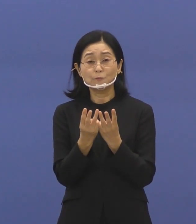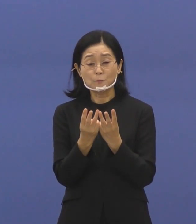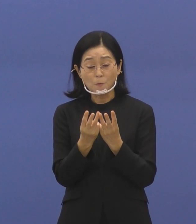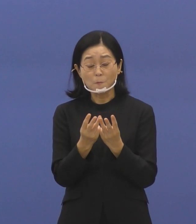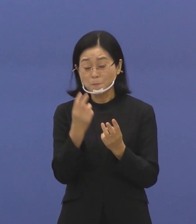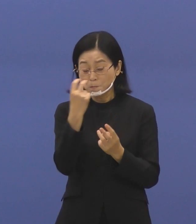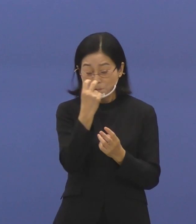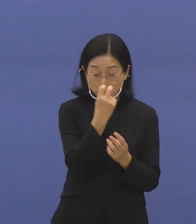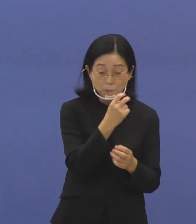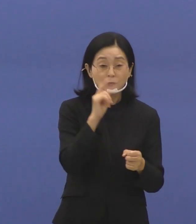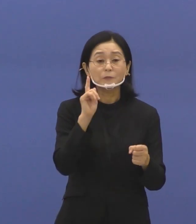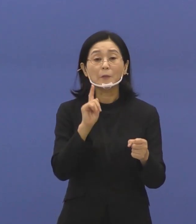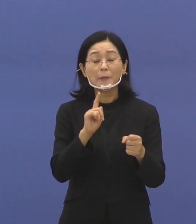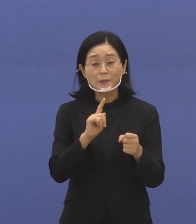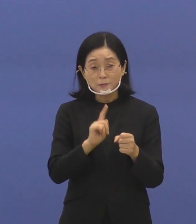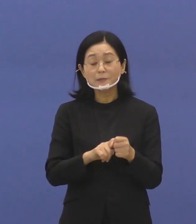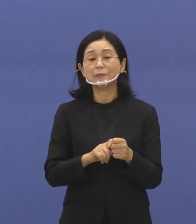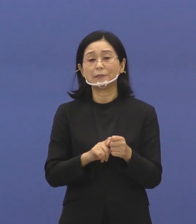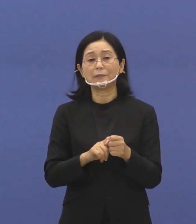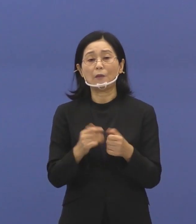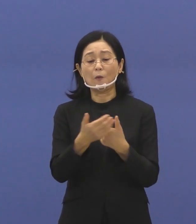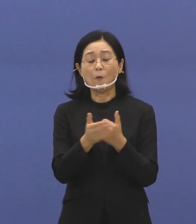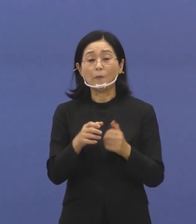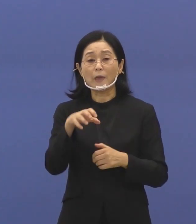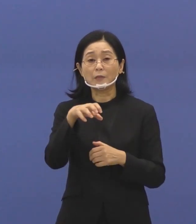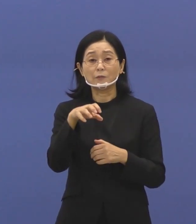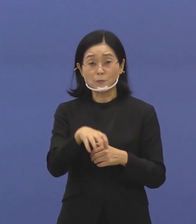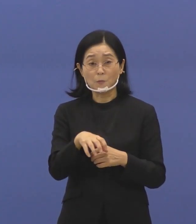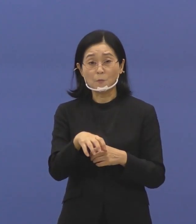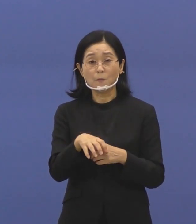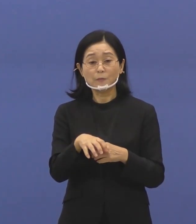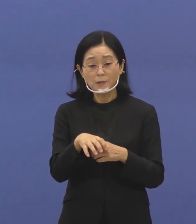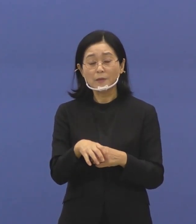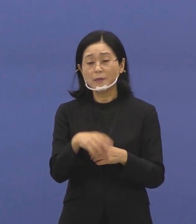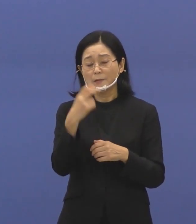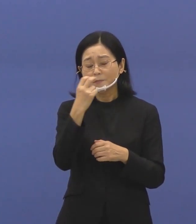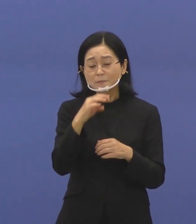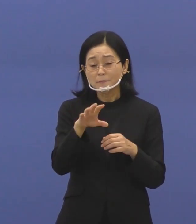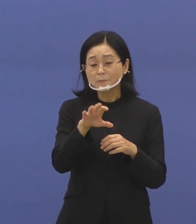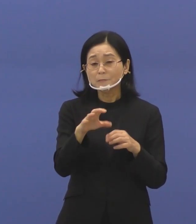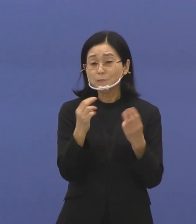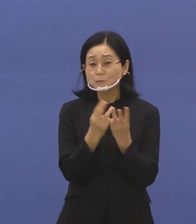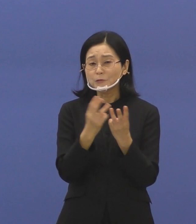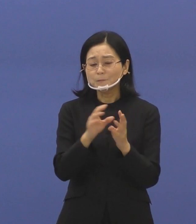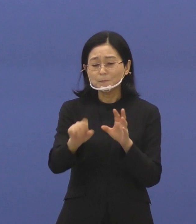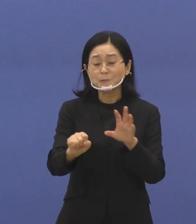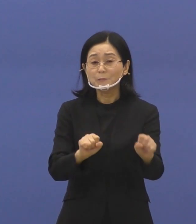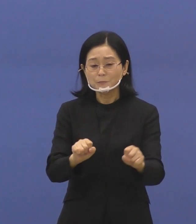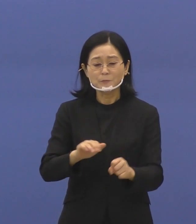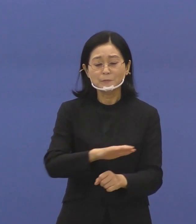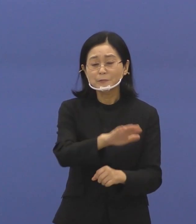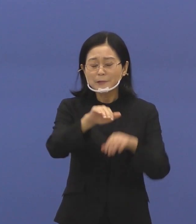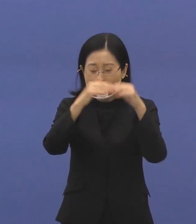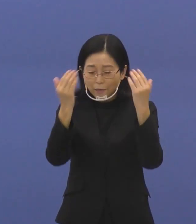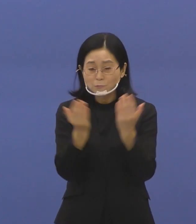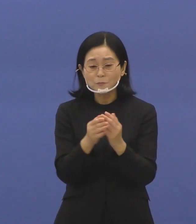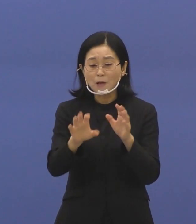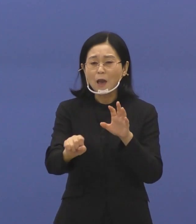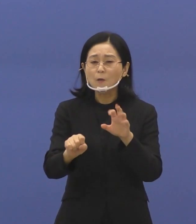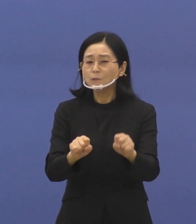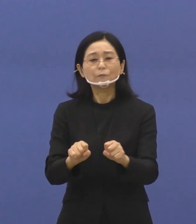などを受けて、国の方が全数把握の見直しということを、現在検討しているようです。ただ一方で